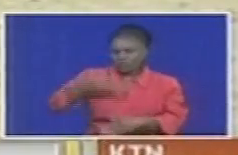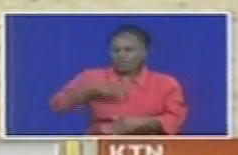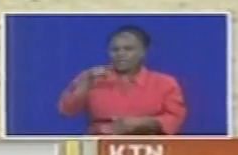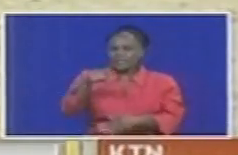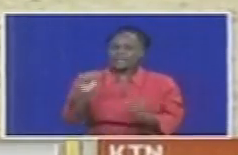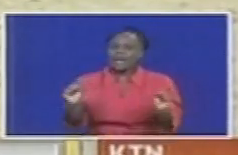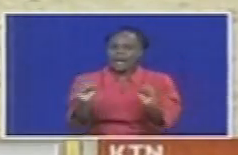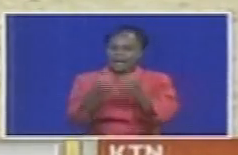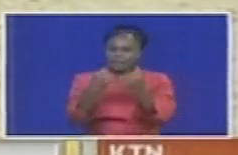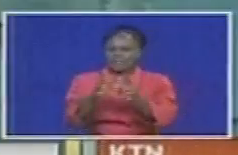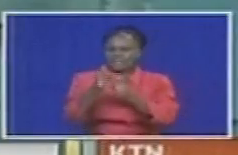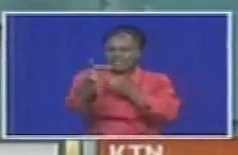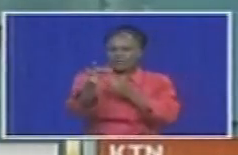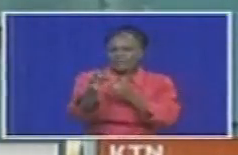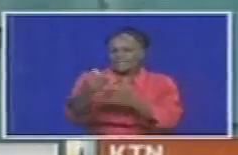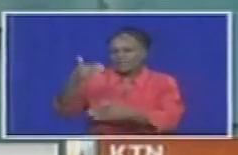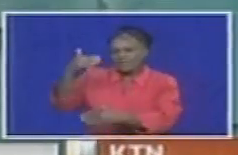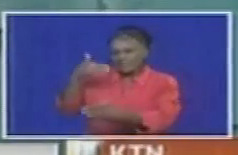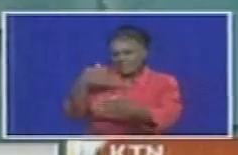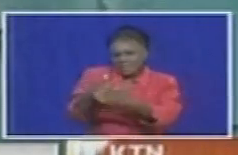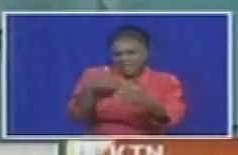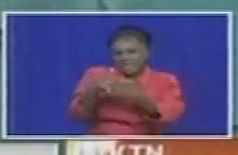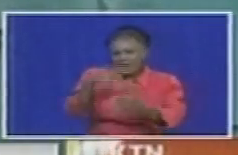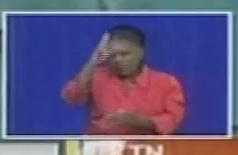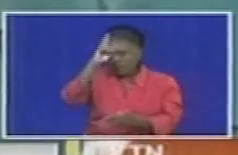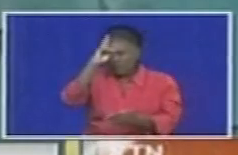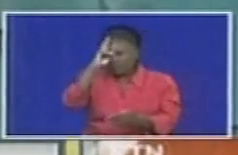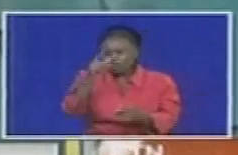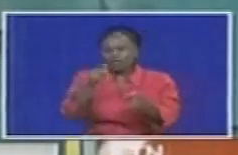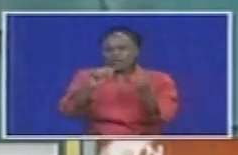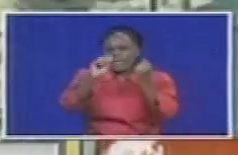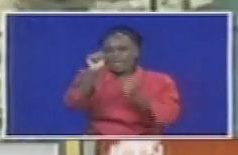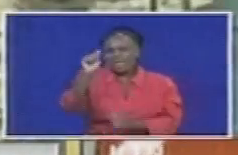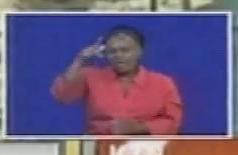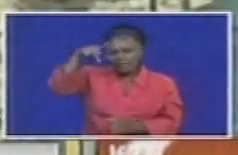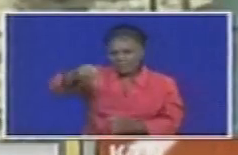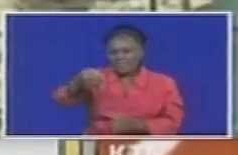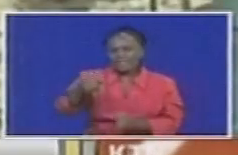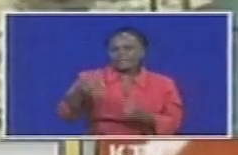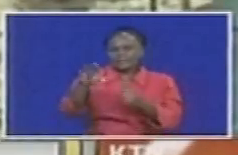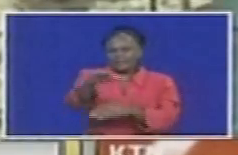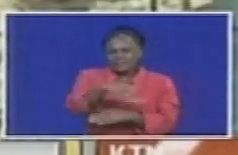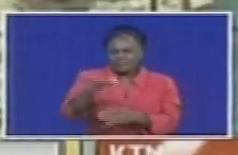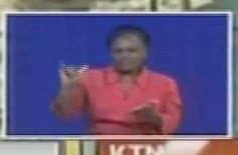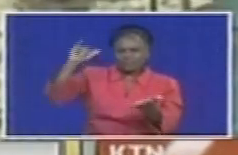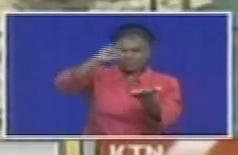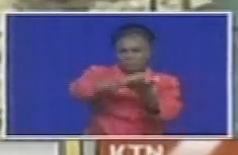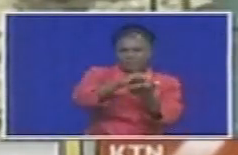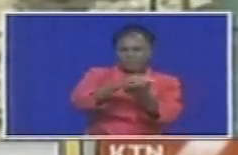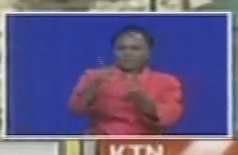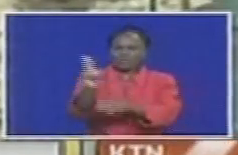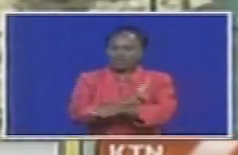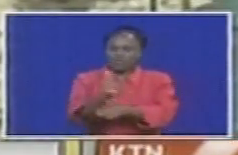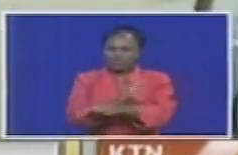uliotokea kilomita kadhaa nje ya makao makuu ya polisi ya utawala, karibu na uwanja wa ndege unaotumika sana na maafisa